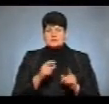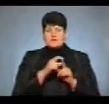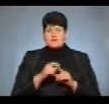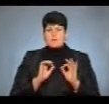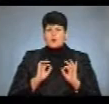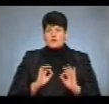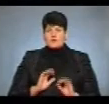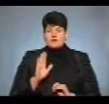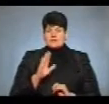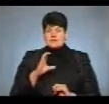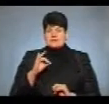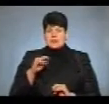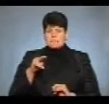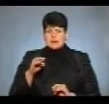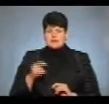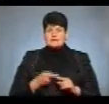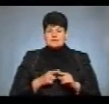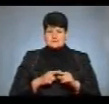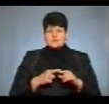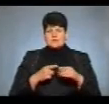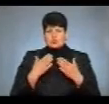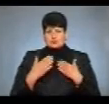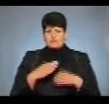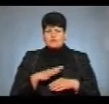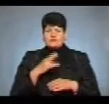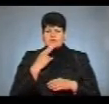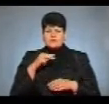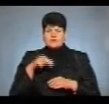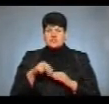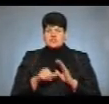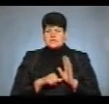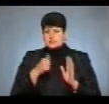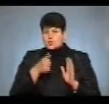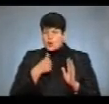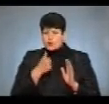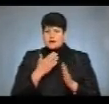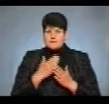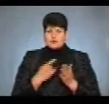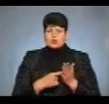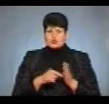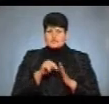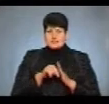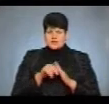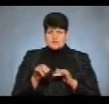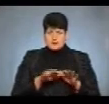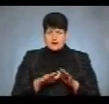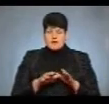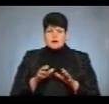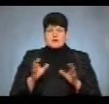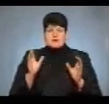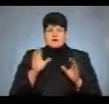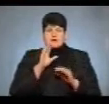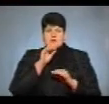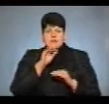прокурора Володимира Сипеня, ці розмови були здійснені у червні 2016 року та мають доказове значення у справі. Аудіозапис